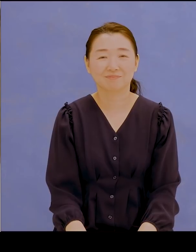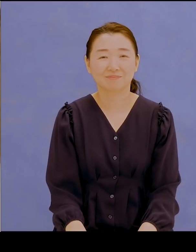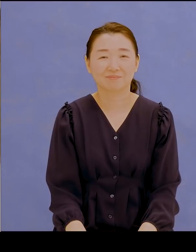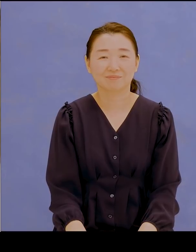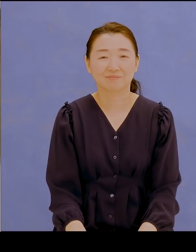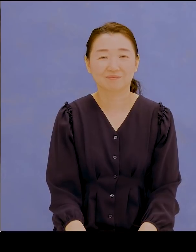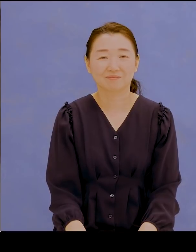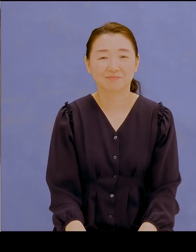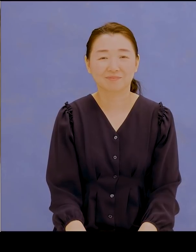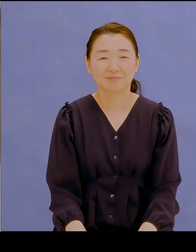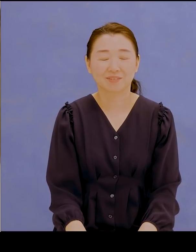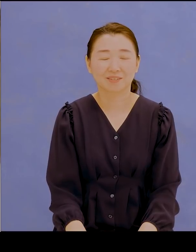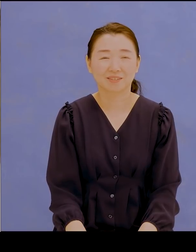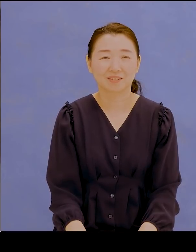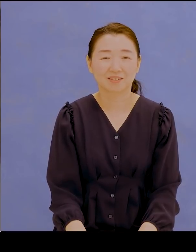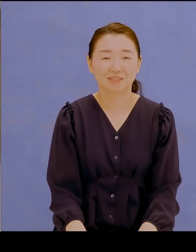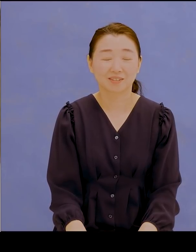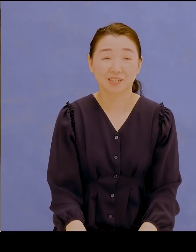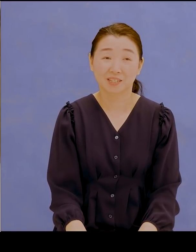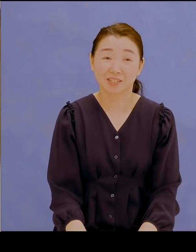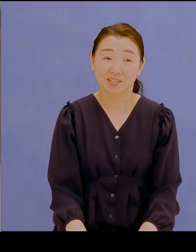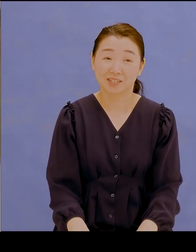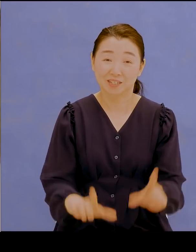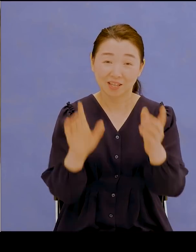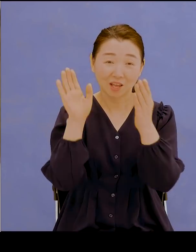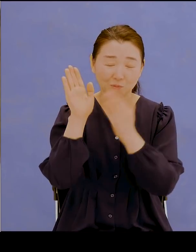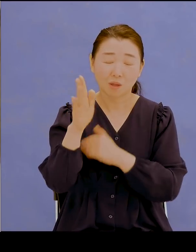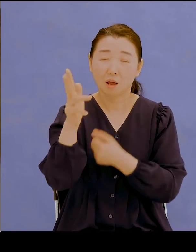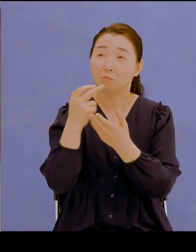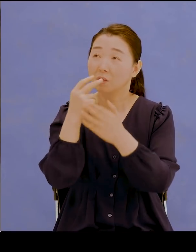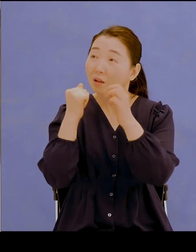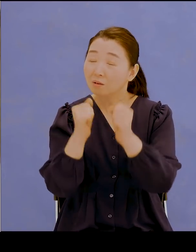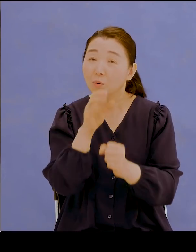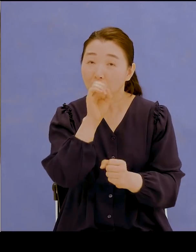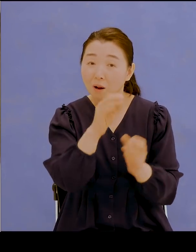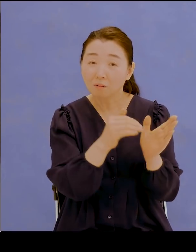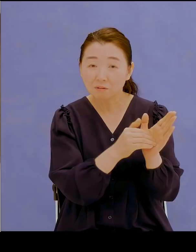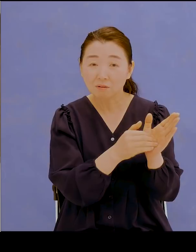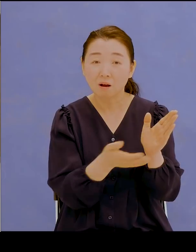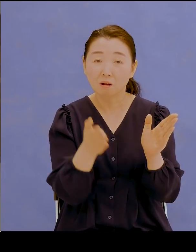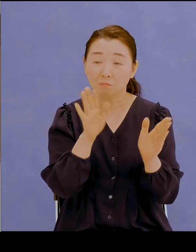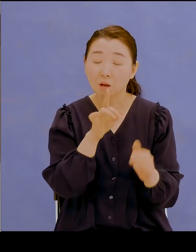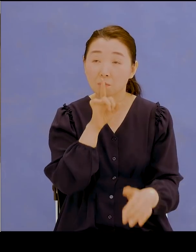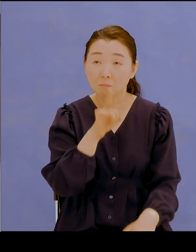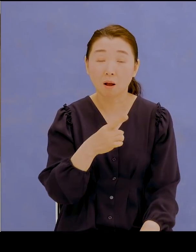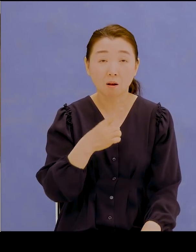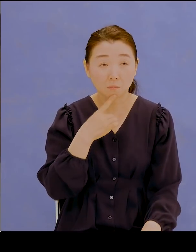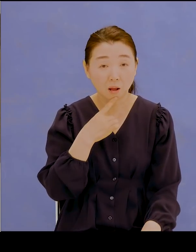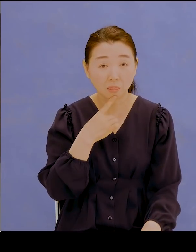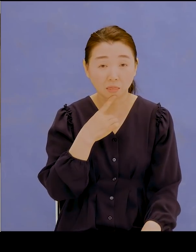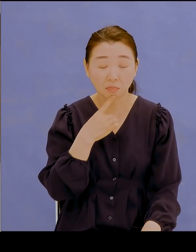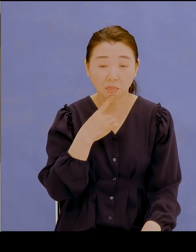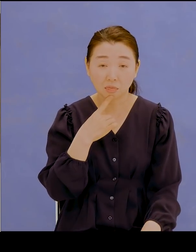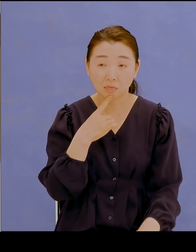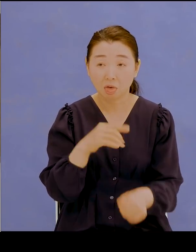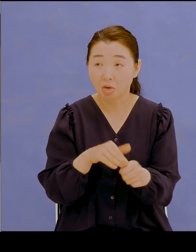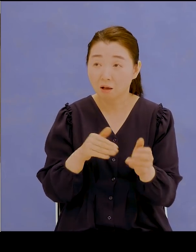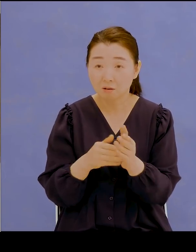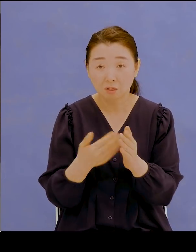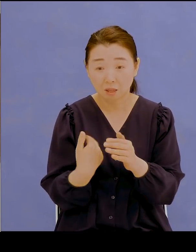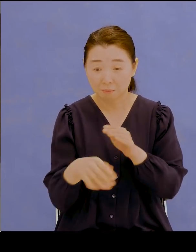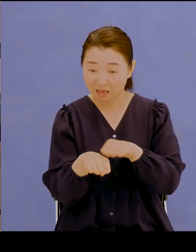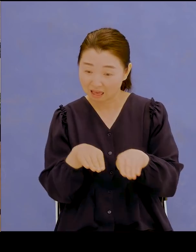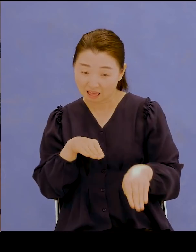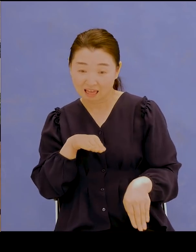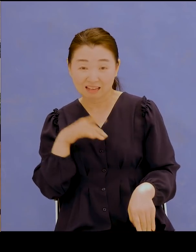그래서 그 뒤로부터는 이러면 안 돼. 그리고 내가 하나님 살아계시다고 하면서 말만 그렇게 하고 좀 쓱